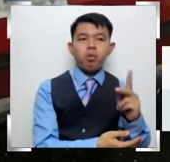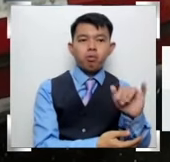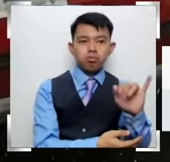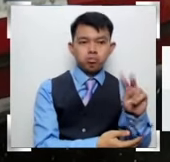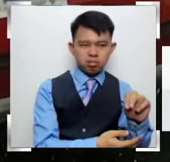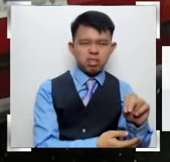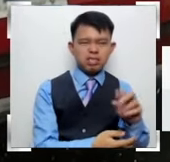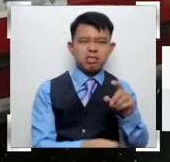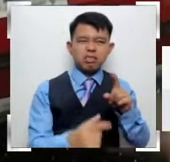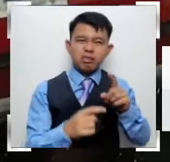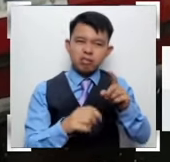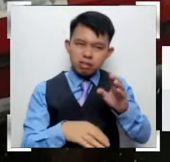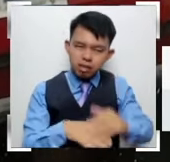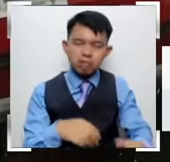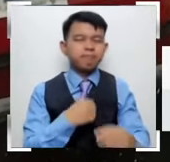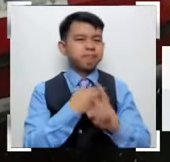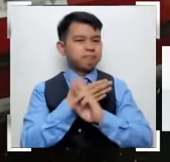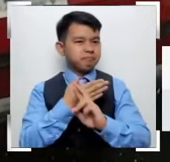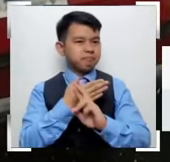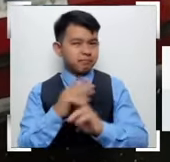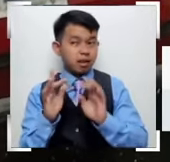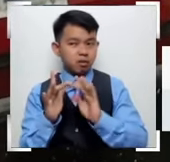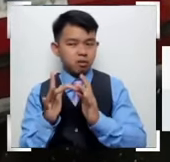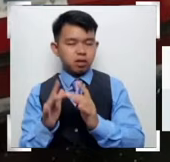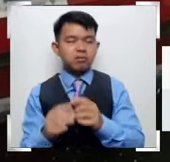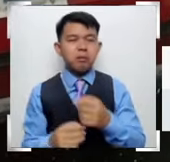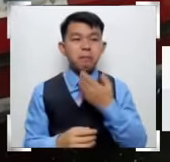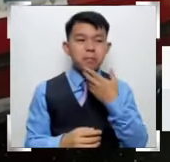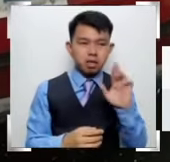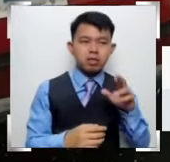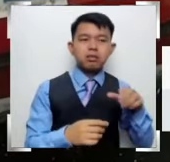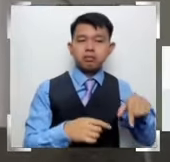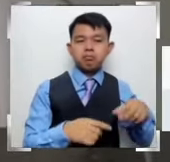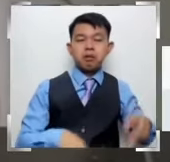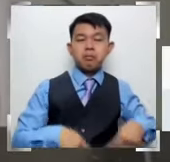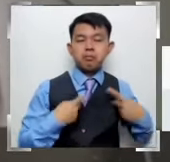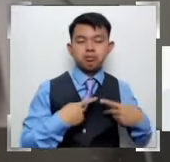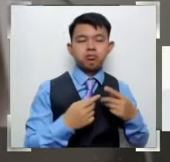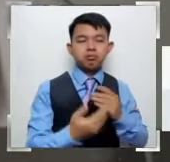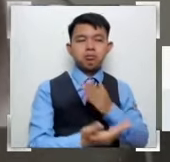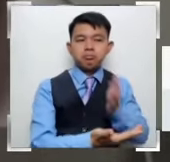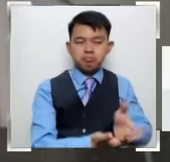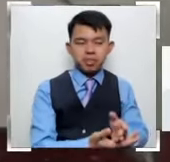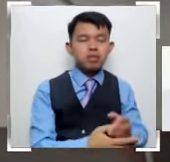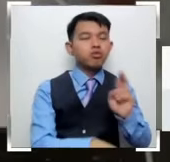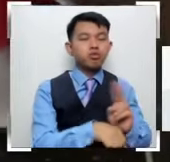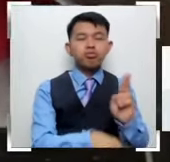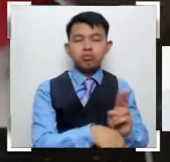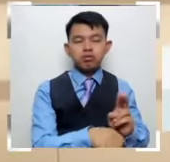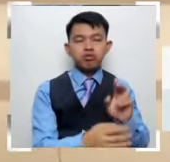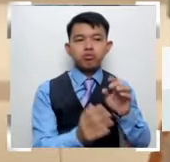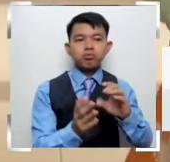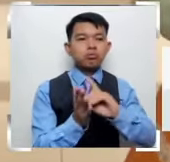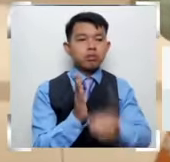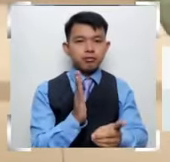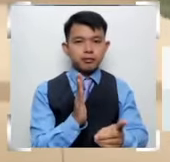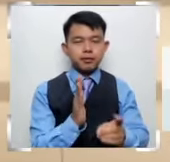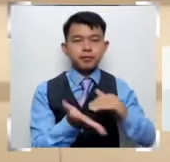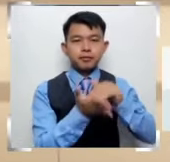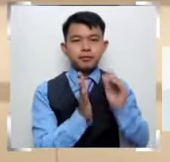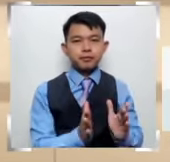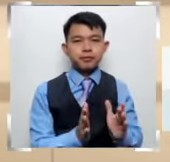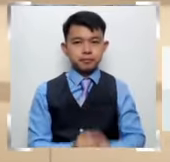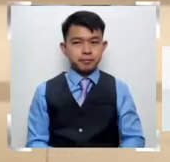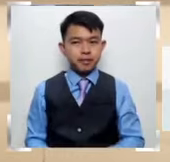online booking. Tsaka mas maggamit pa yung sa discount, student discount. At mukhang swerte siya dahil may nag-back out